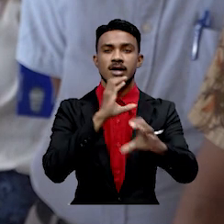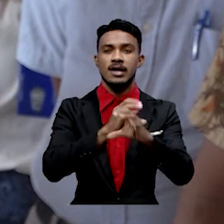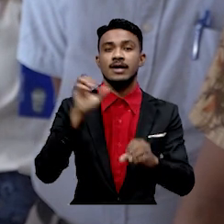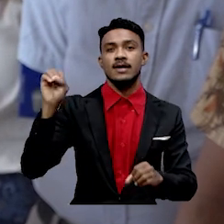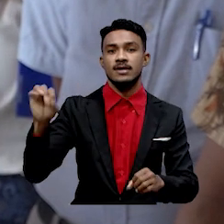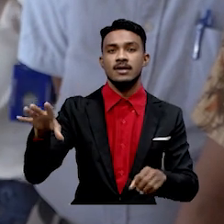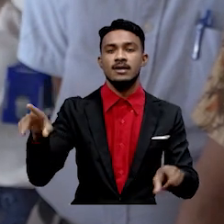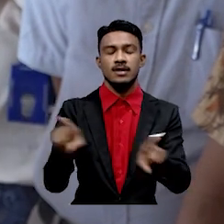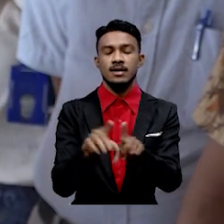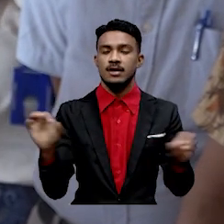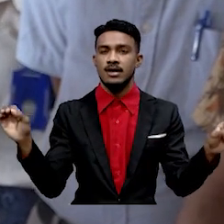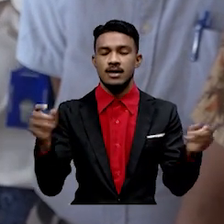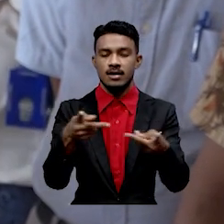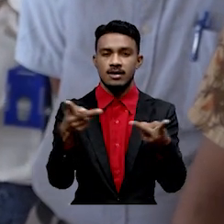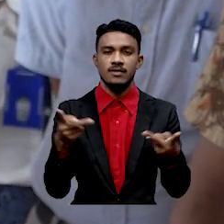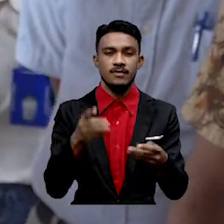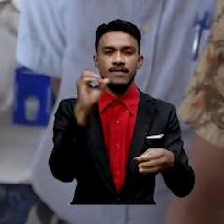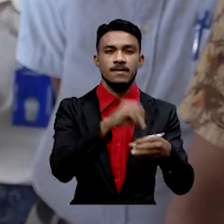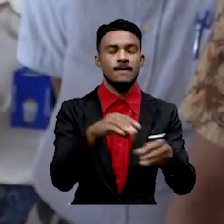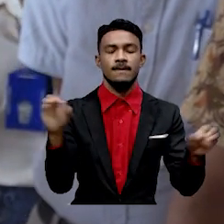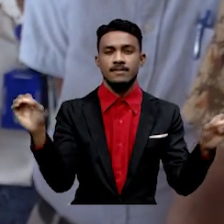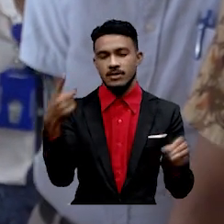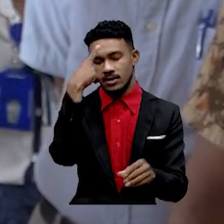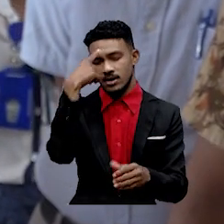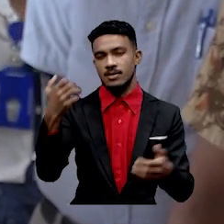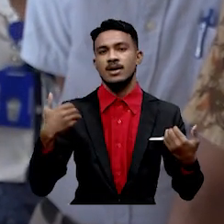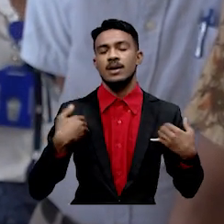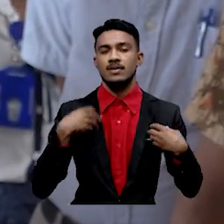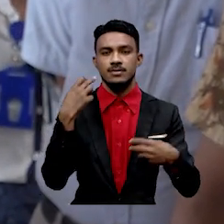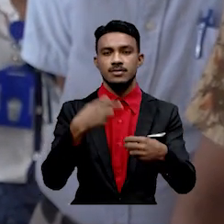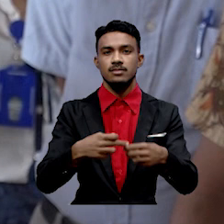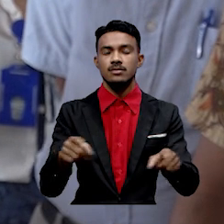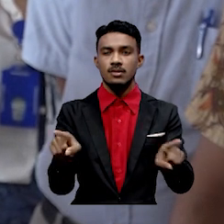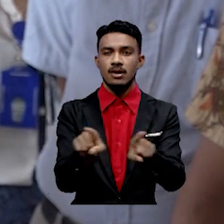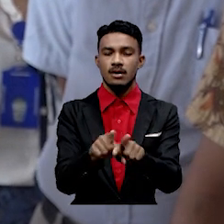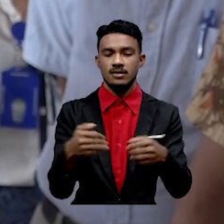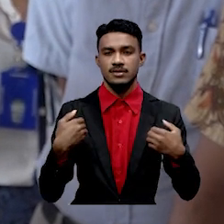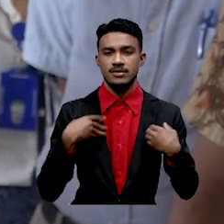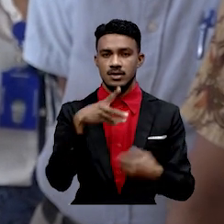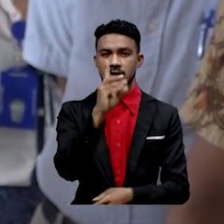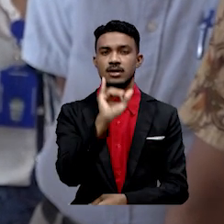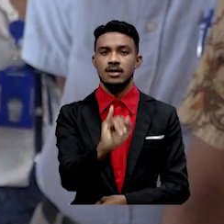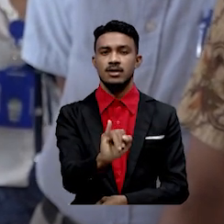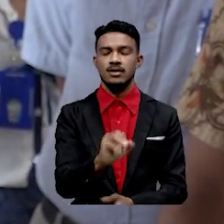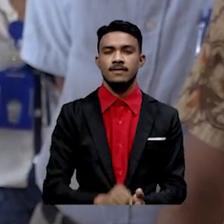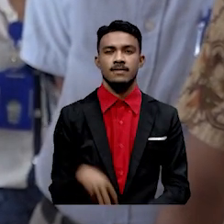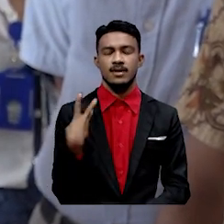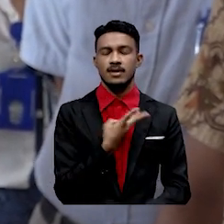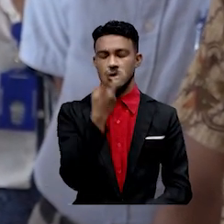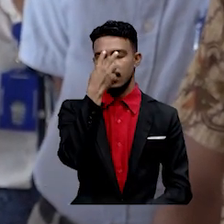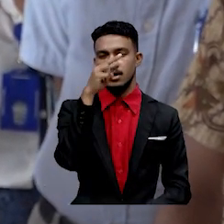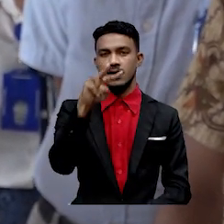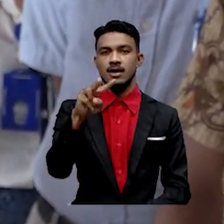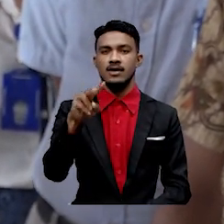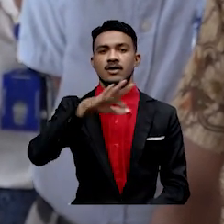lisu ne ne la ia ia ne faten tama ne maga kauze ba ia are urbana ia dili ne ne ita hare kata ka